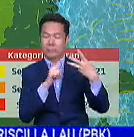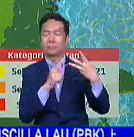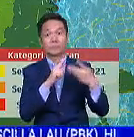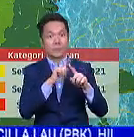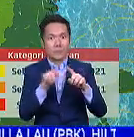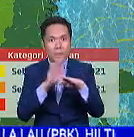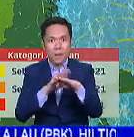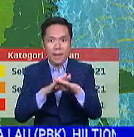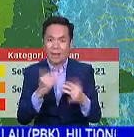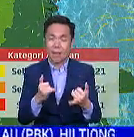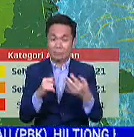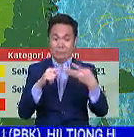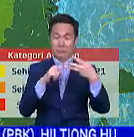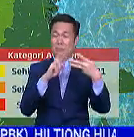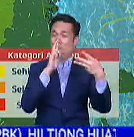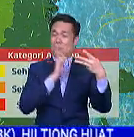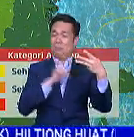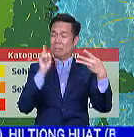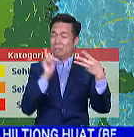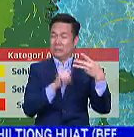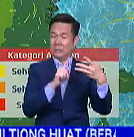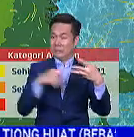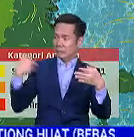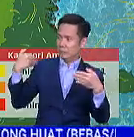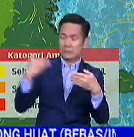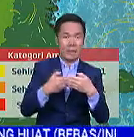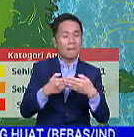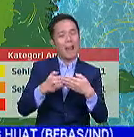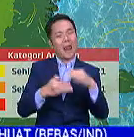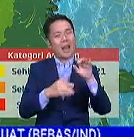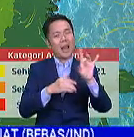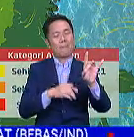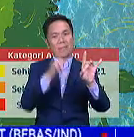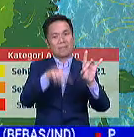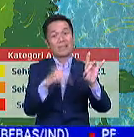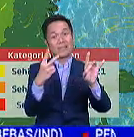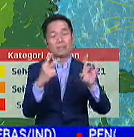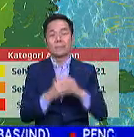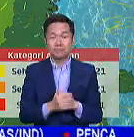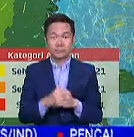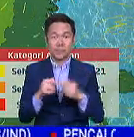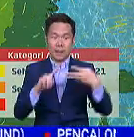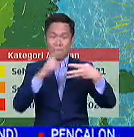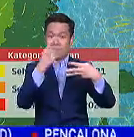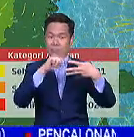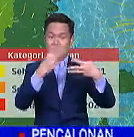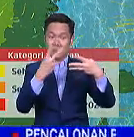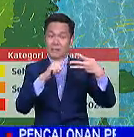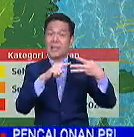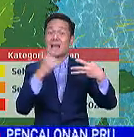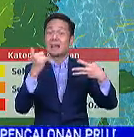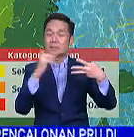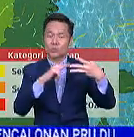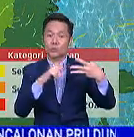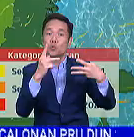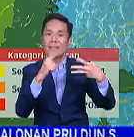amaran kategori ketiga ini dijangka akan berkuat kuasa sehingga 8 disember ini dan kategori pertama dan juga kedua